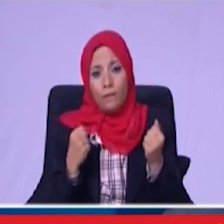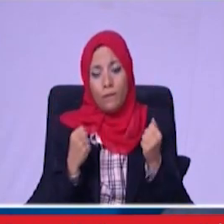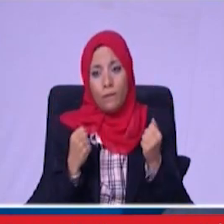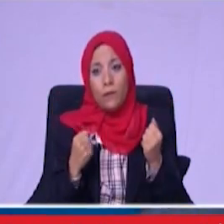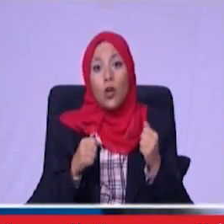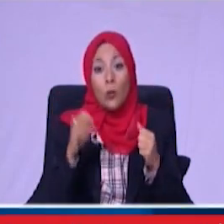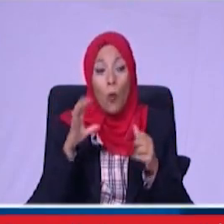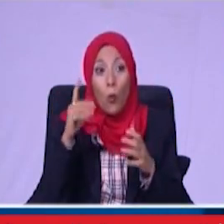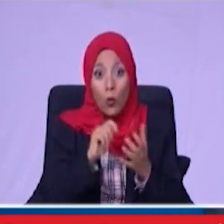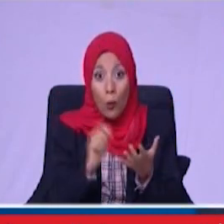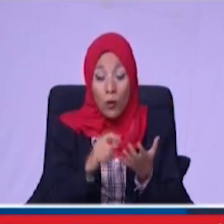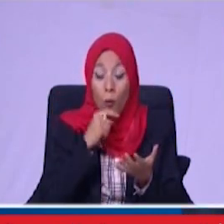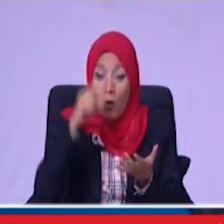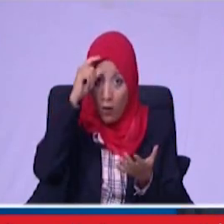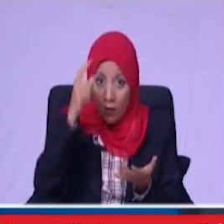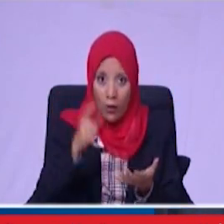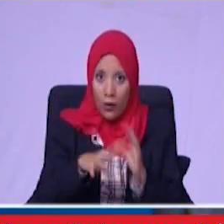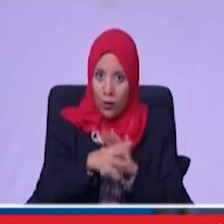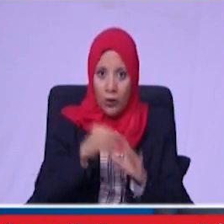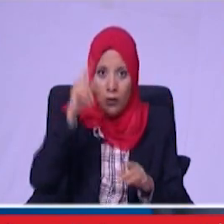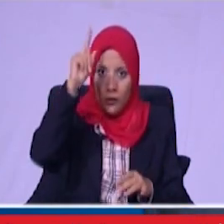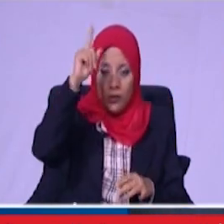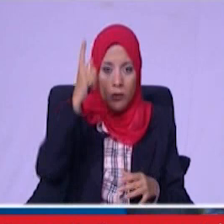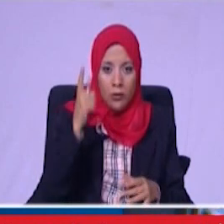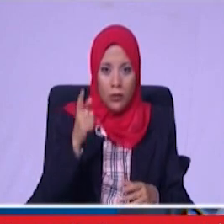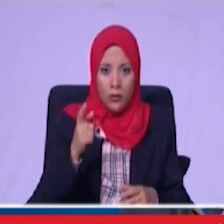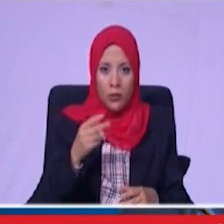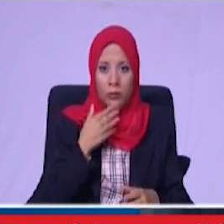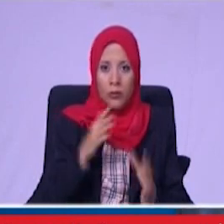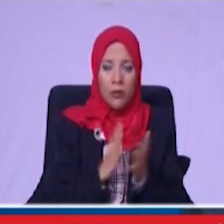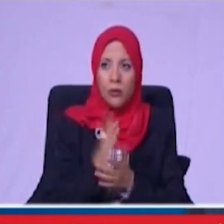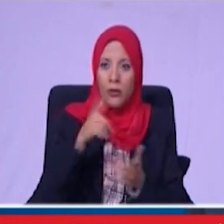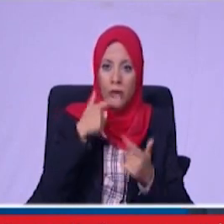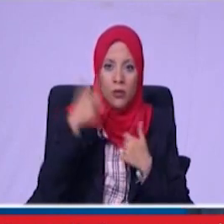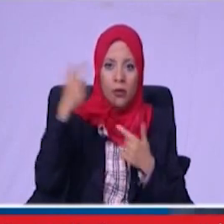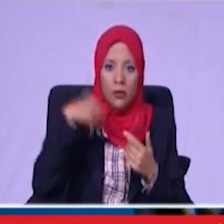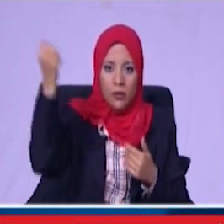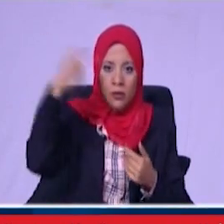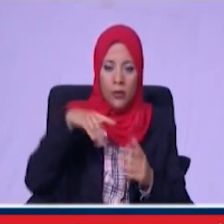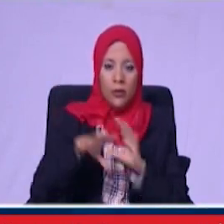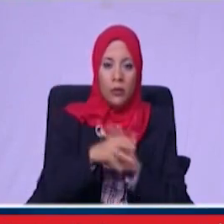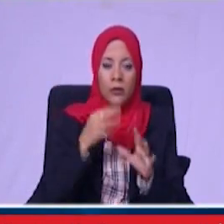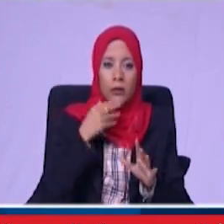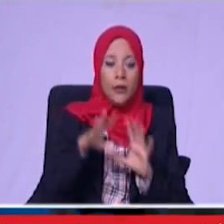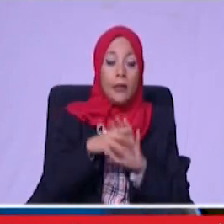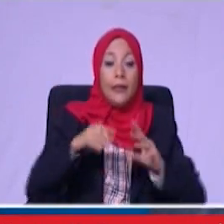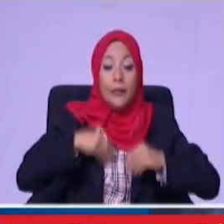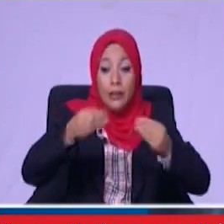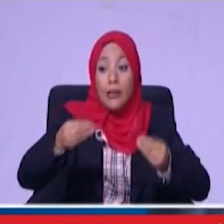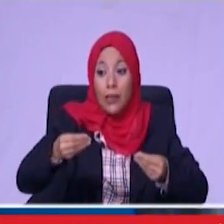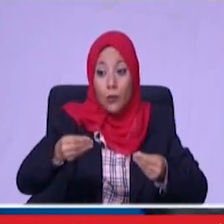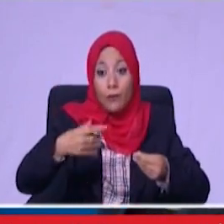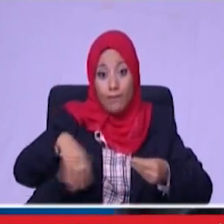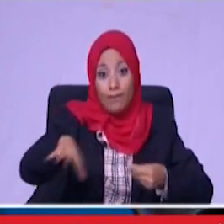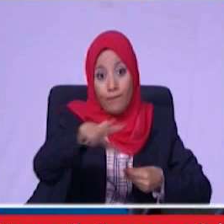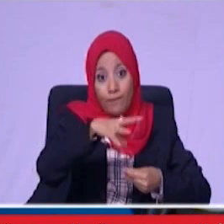الكريم ومنفيه الله عز وجل اخبرنا يا ايها الذين امنوا انفقوا مما رزقناكم من قبل ان ياتي